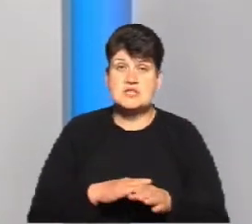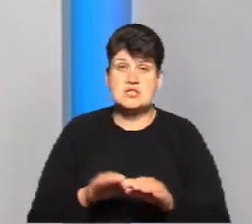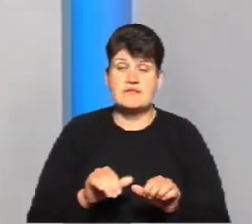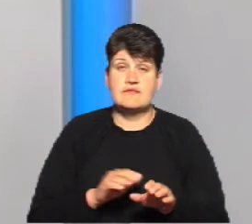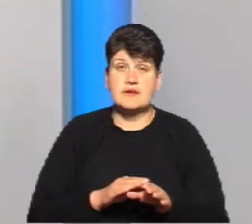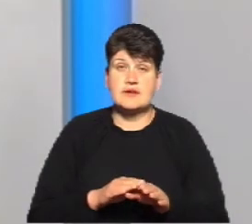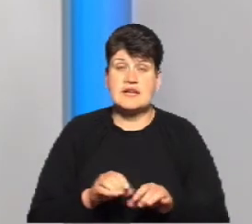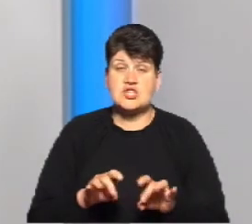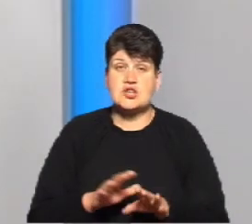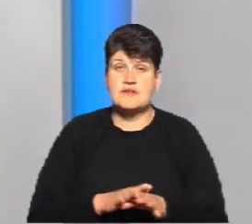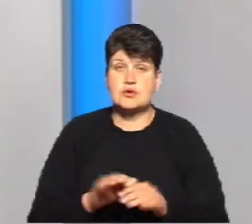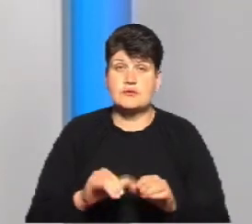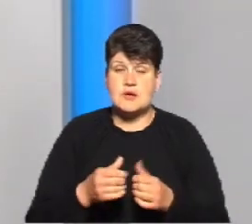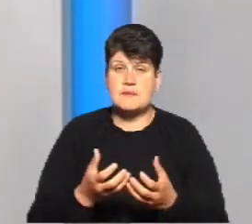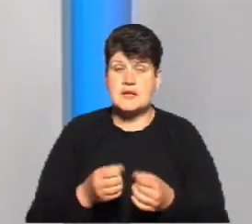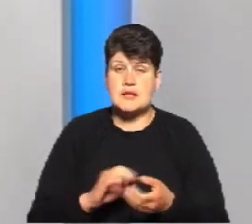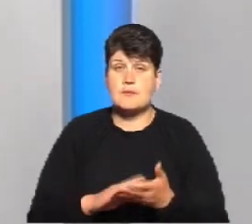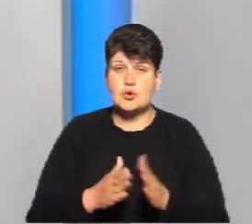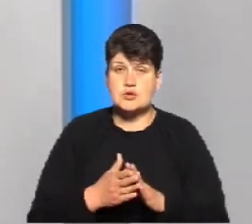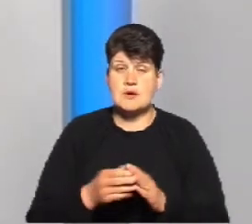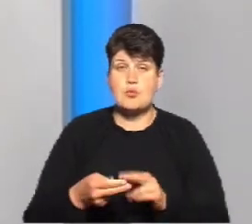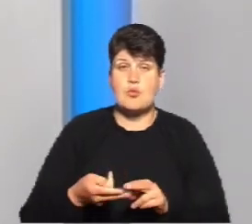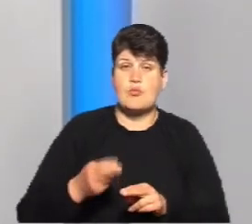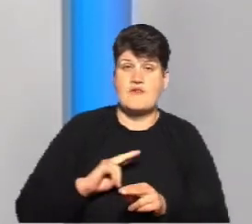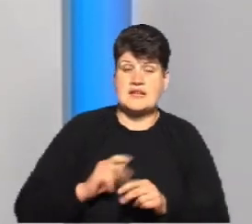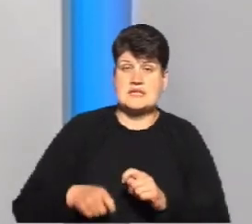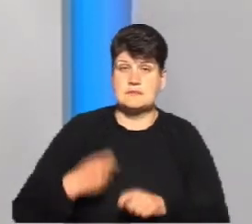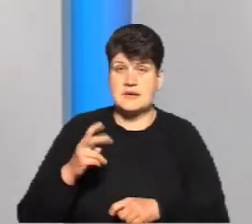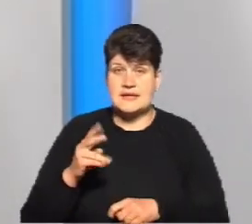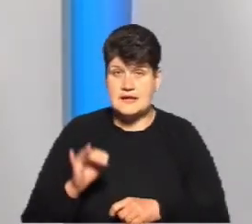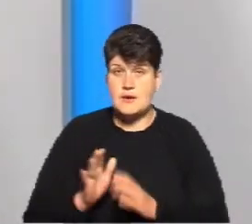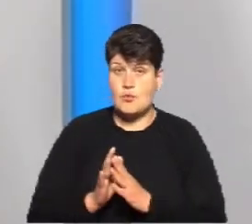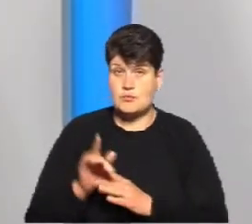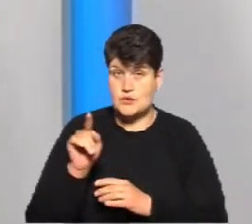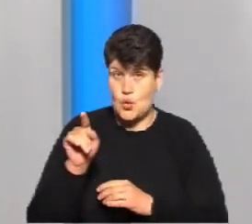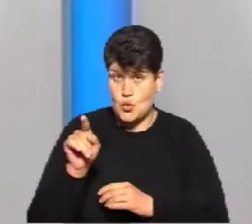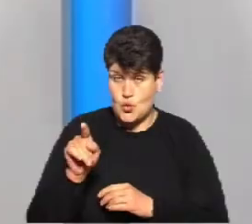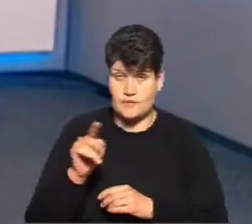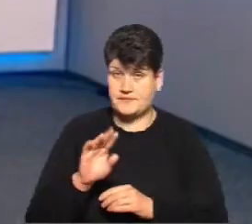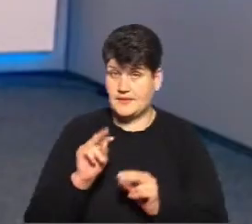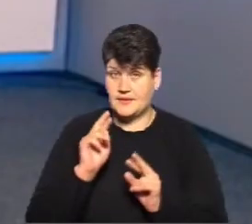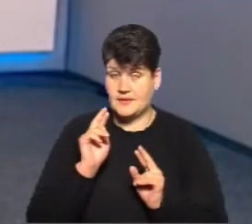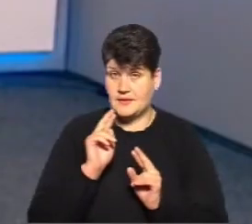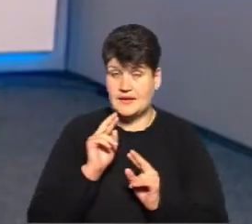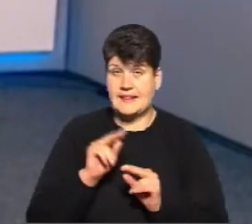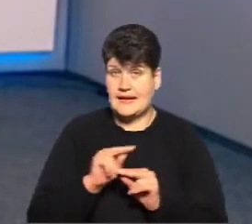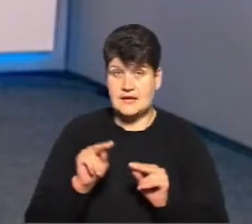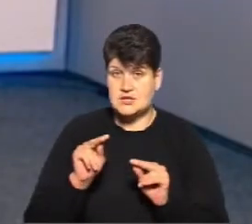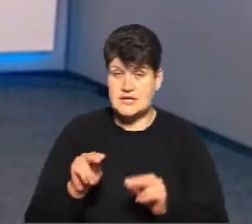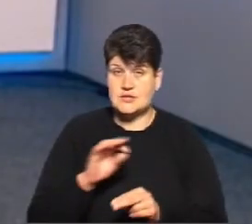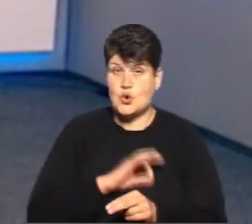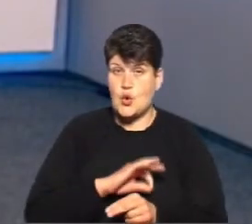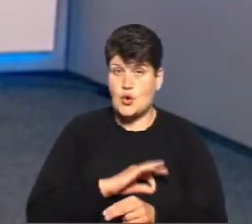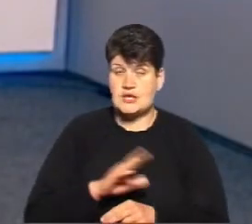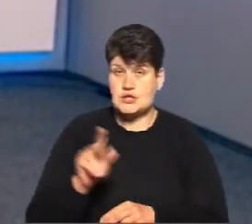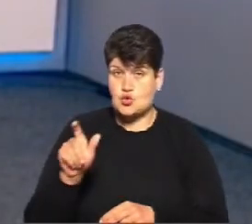відповідне положення про відшкодування збитків і попросити того недобросовісного орендаря чи користувача ці кошти повернути